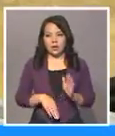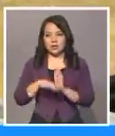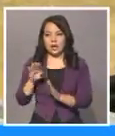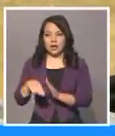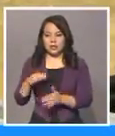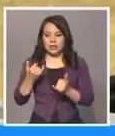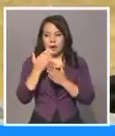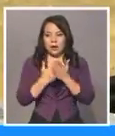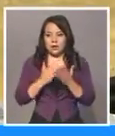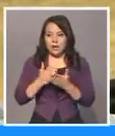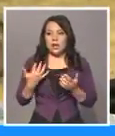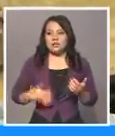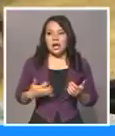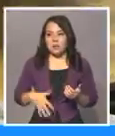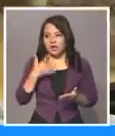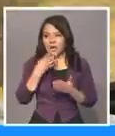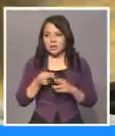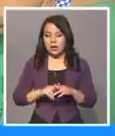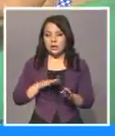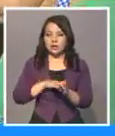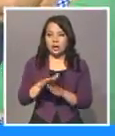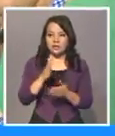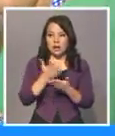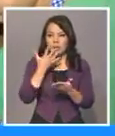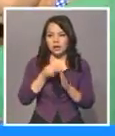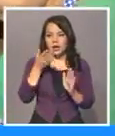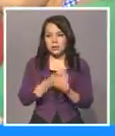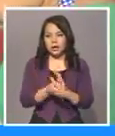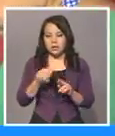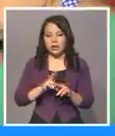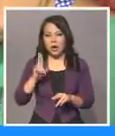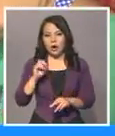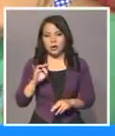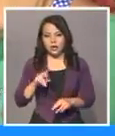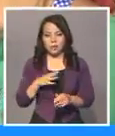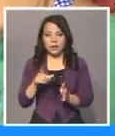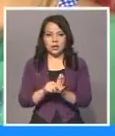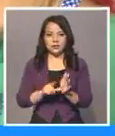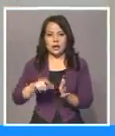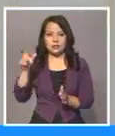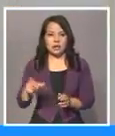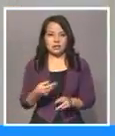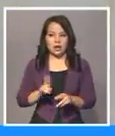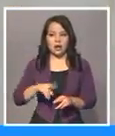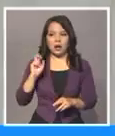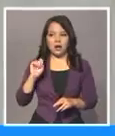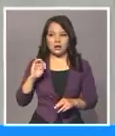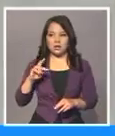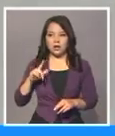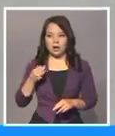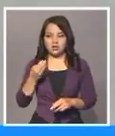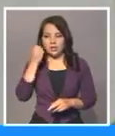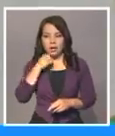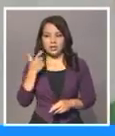жатқан бағдарламаны жамбылдықтар да өз кәдесіне жаратуда. Соның бірі Қордай ауданының тұрғыны зейнеткер Қарлығаш Сырлыбаева. Ол ұлғайған жасына